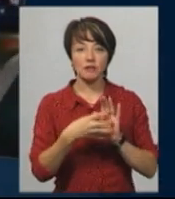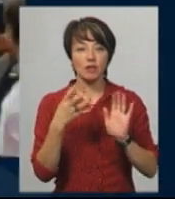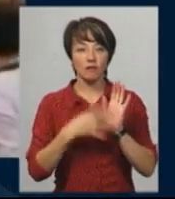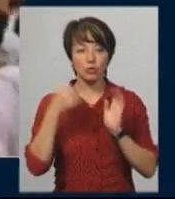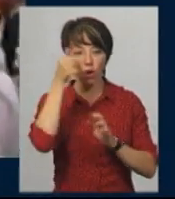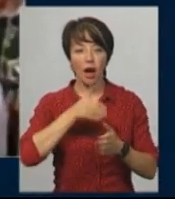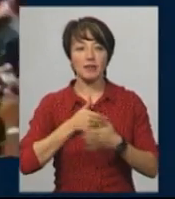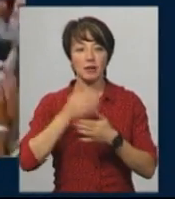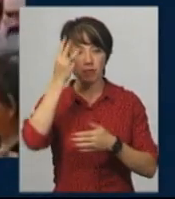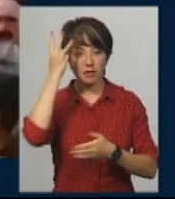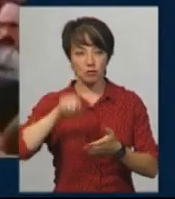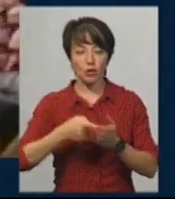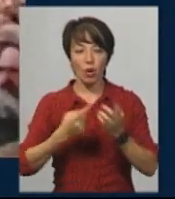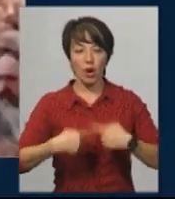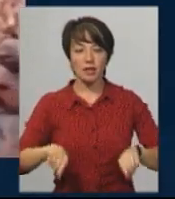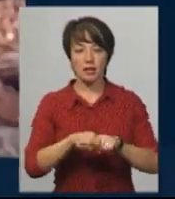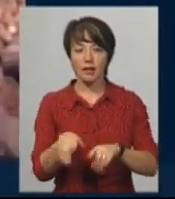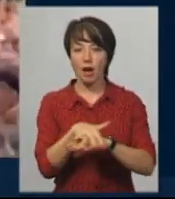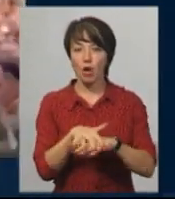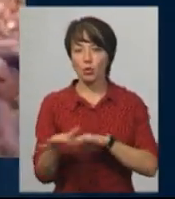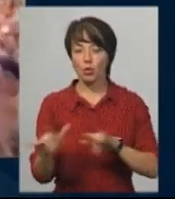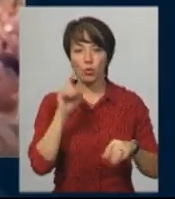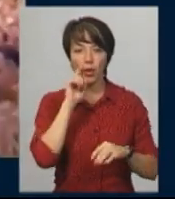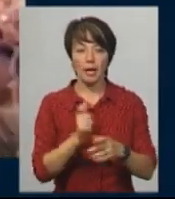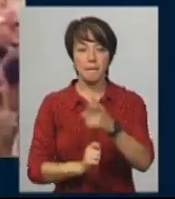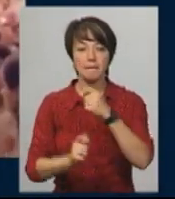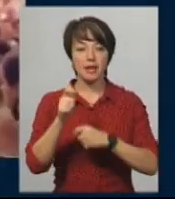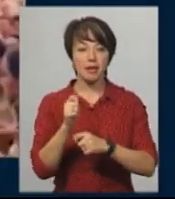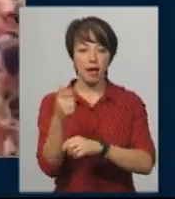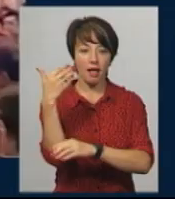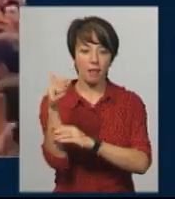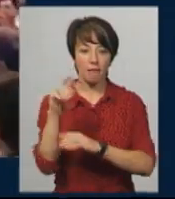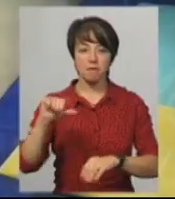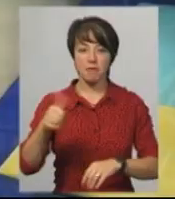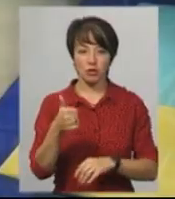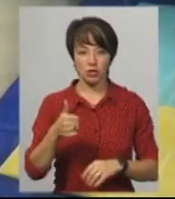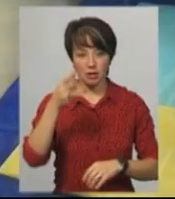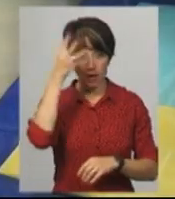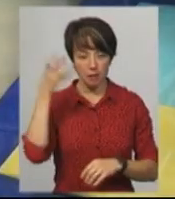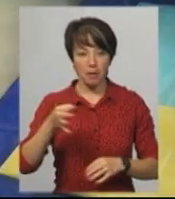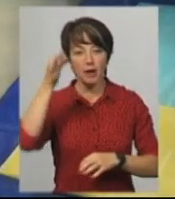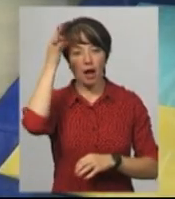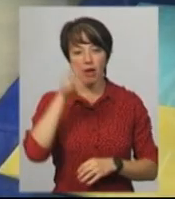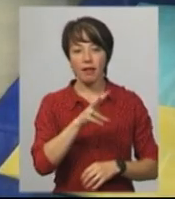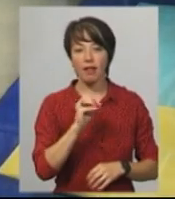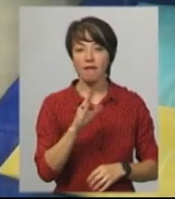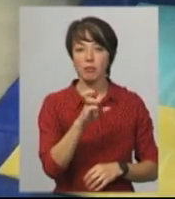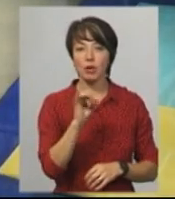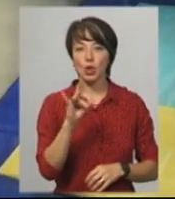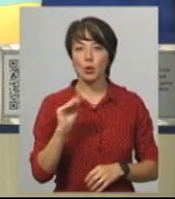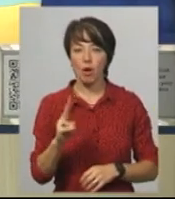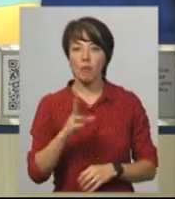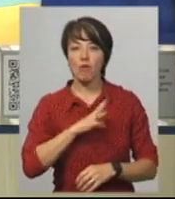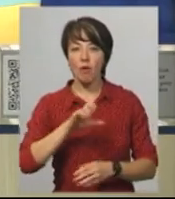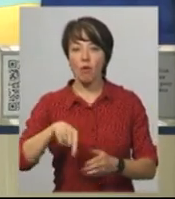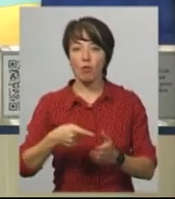року активісти Хмельницької міської організації Народного руху України підняли вперше на Хмельниччині, пригадує Лев Бірюк. В ті роки він був головою Хмельницької